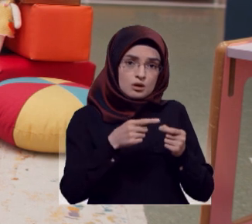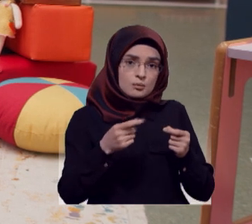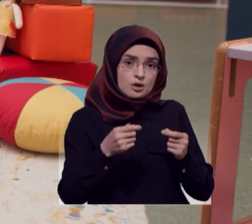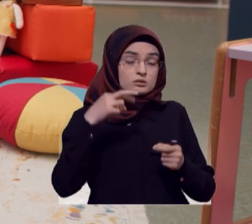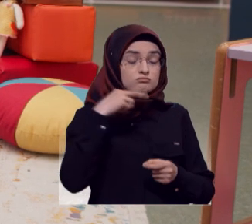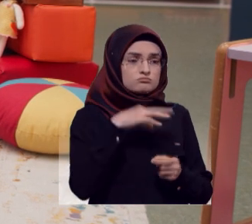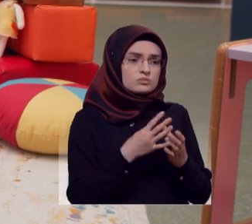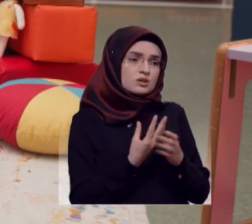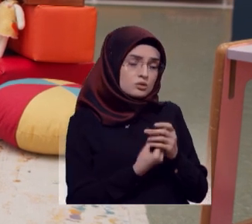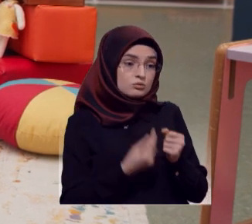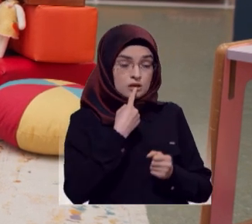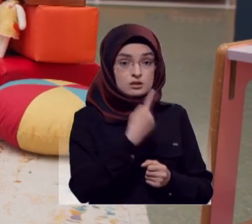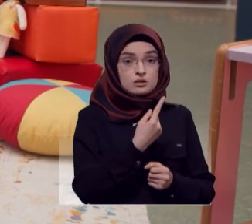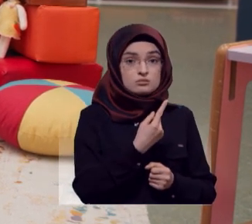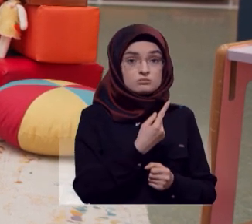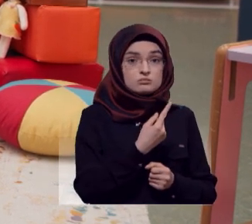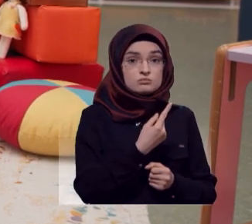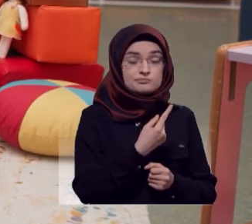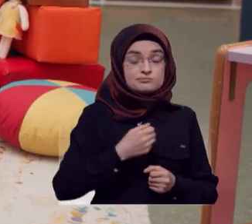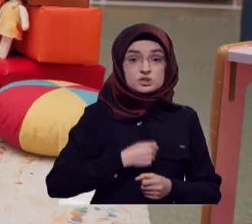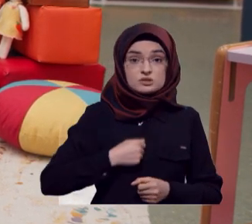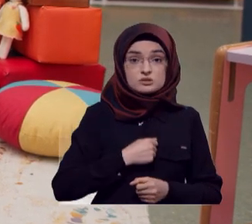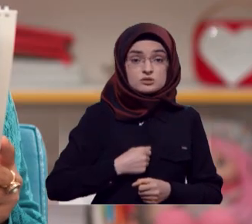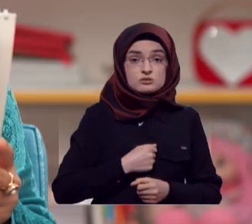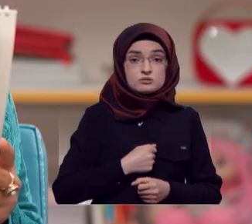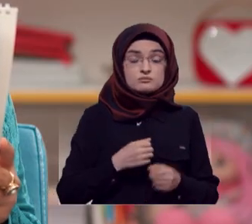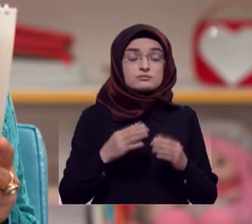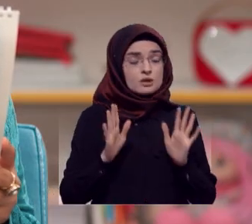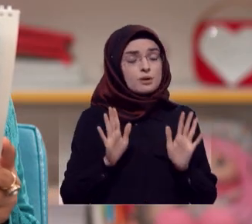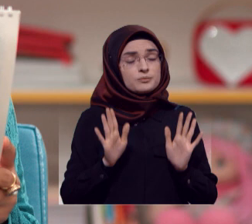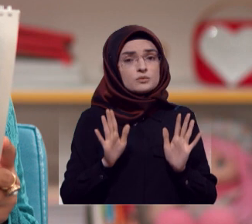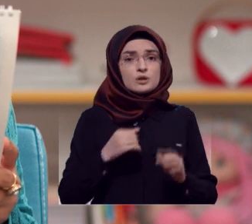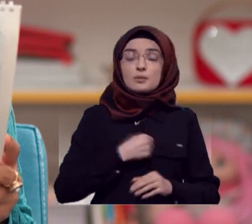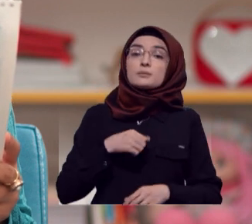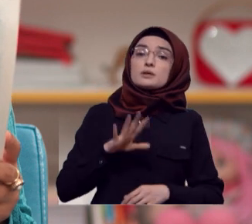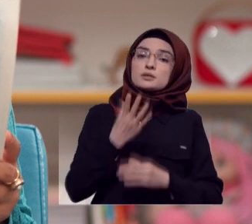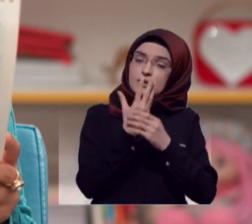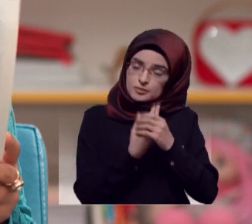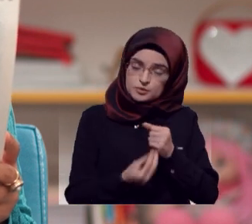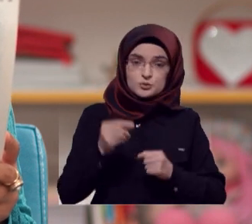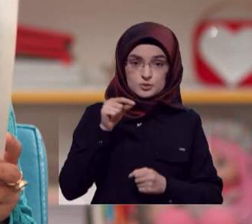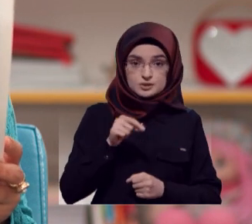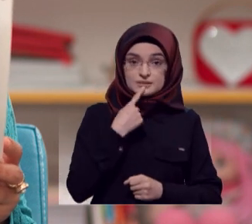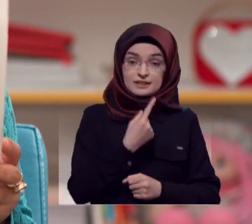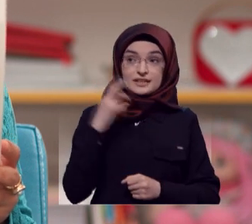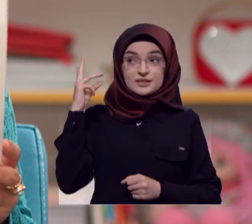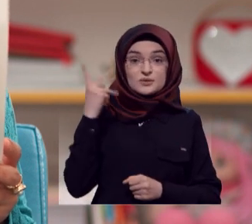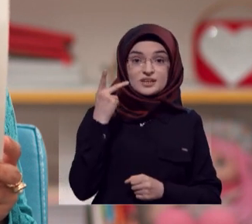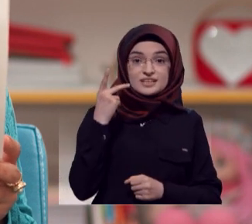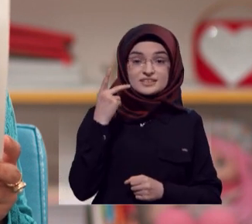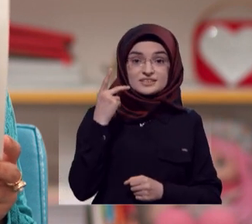renkleri solacak." diye söylendi güneşe. "Peki peki kızma, batı veriyorum şimdi." dedi